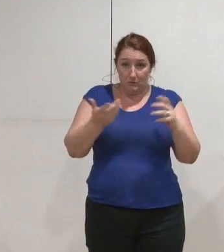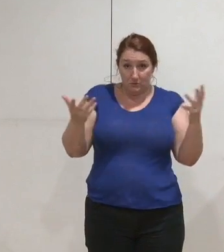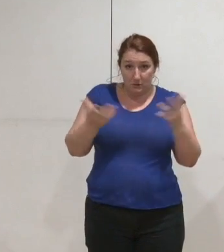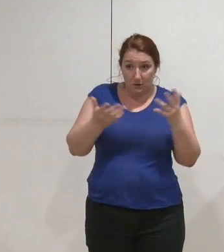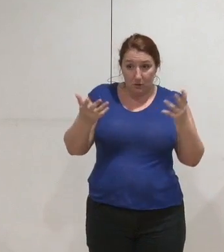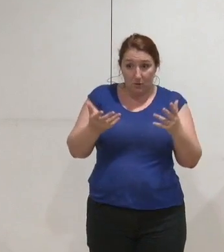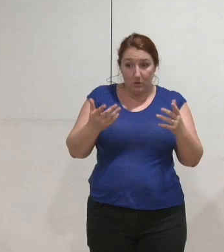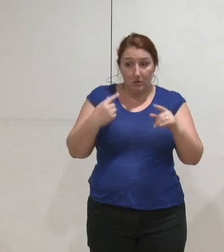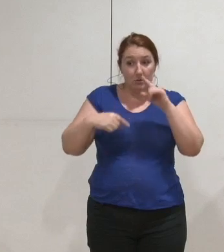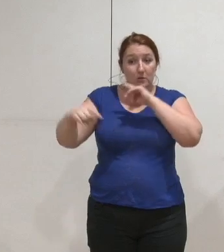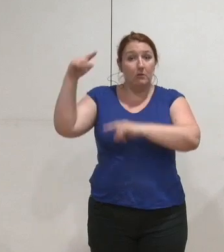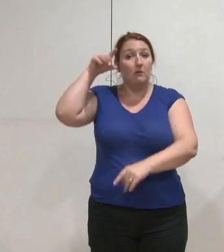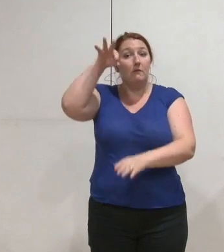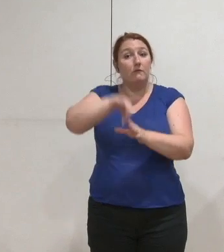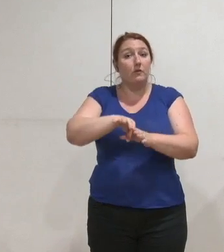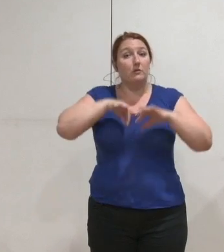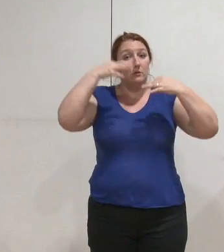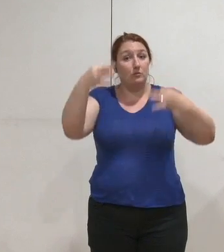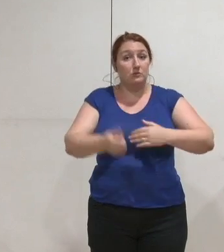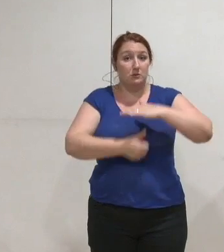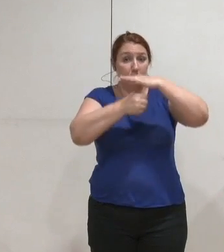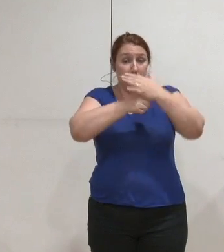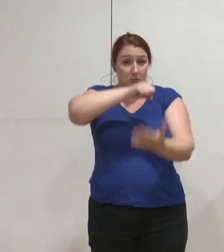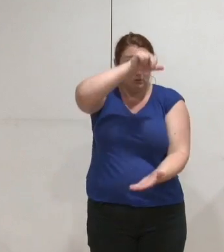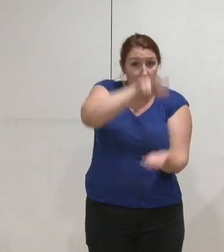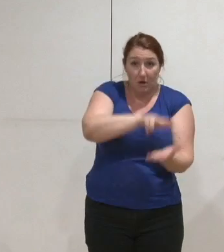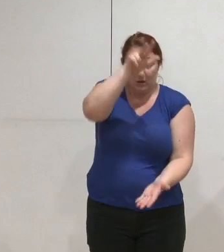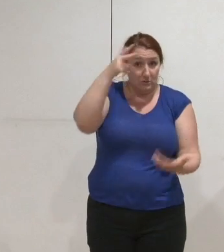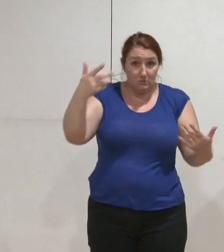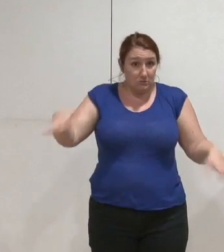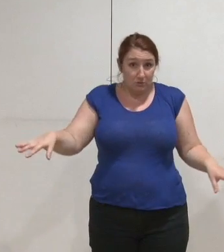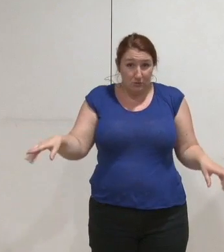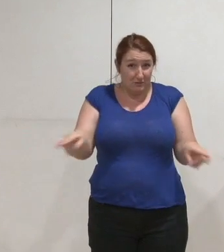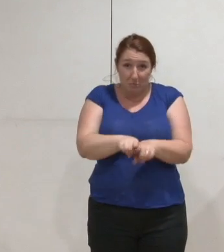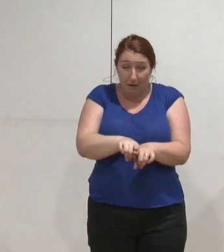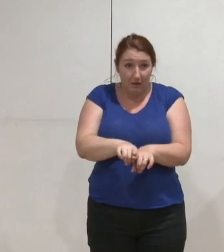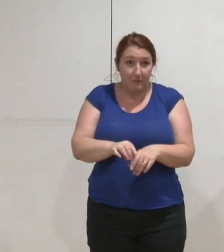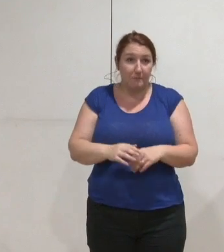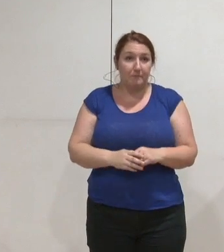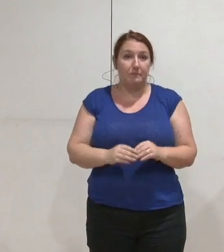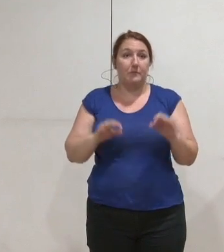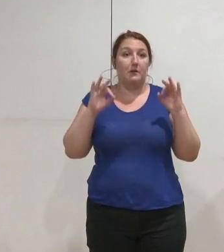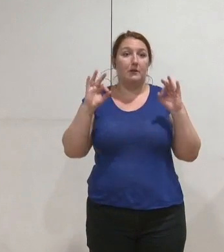qui avait été dit au moment du vote du budget principal donc